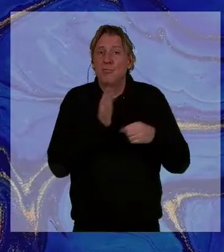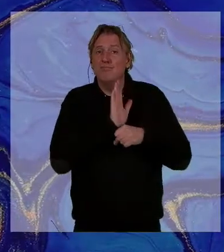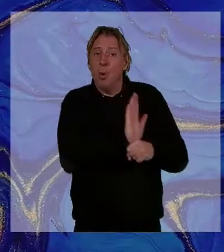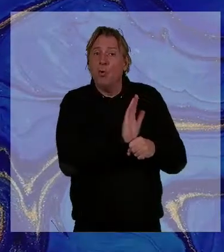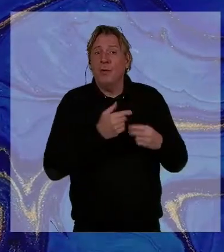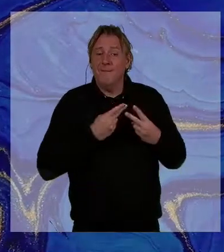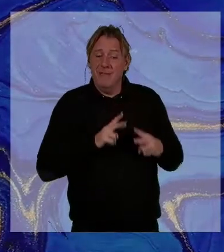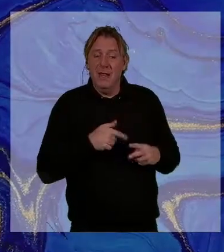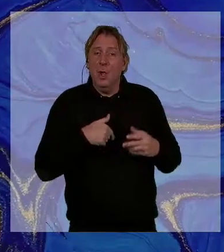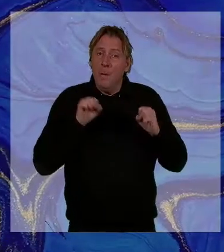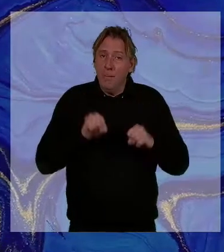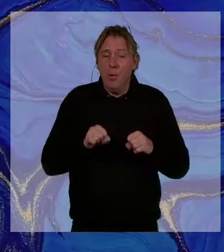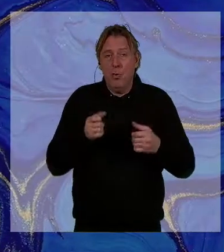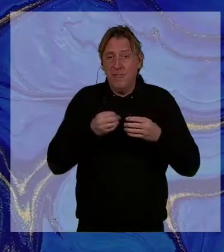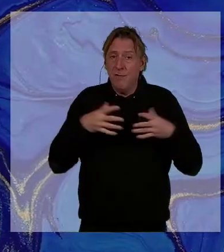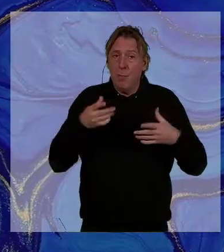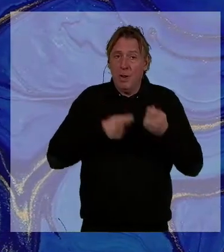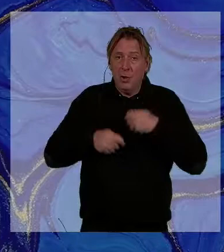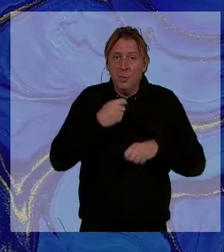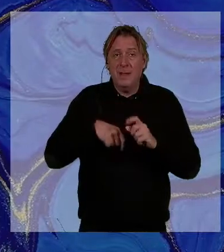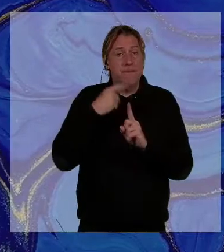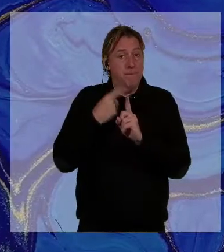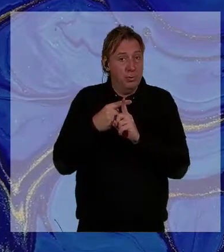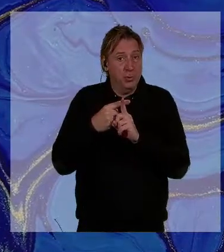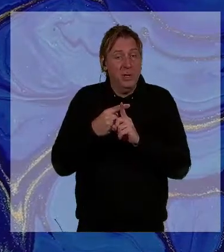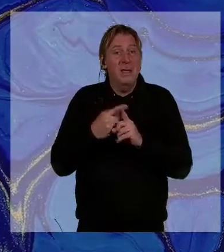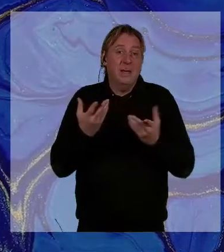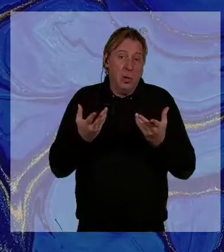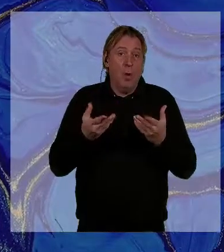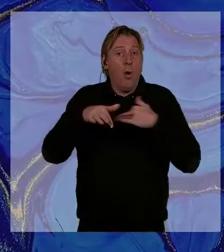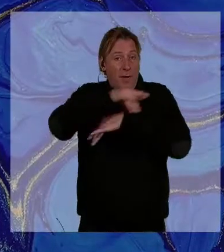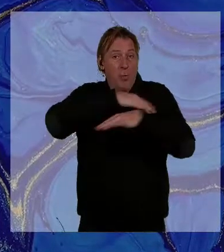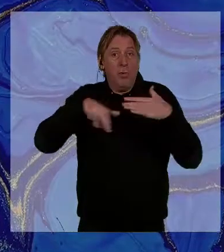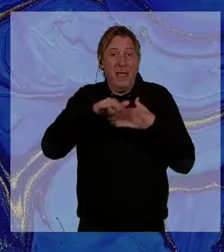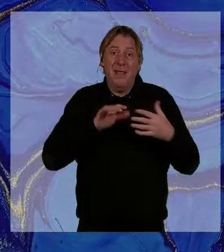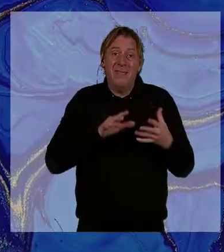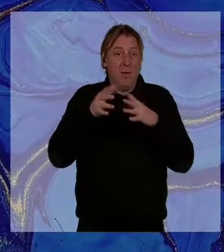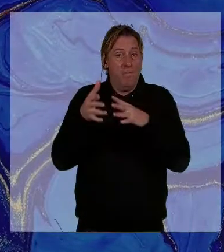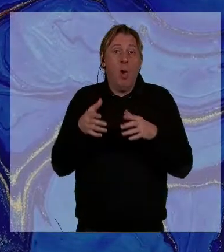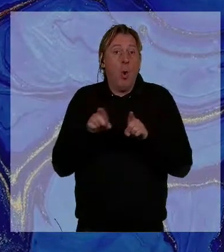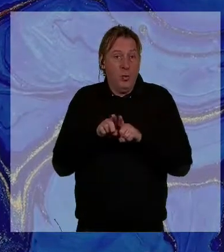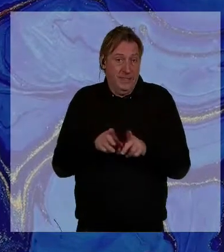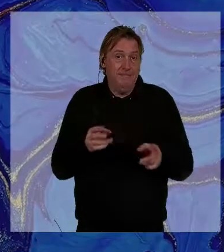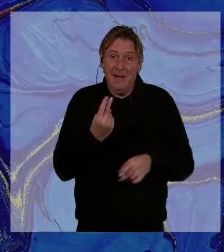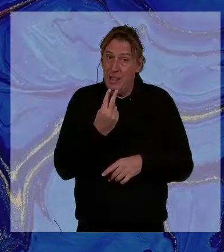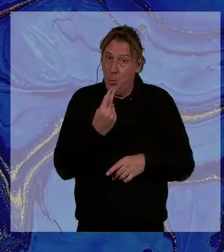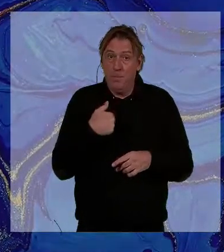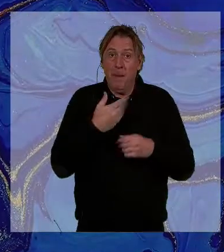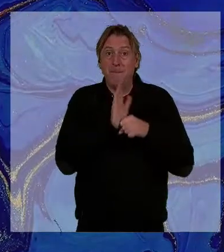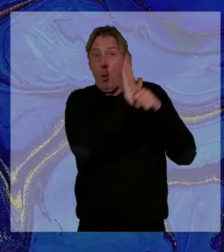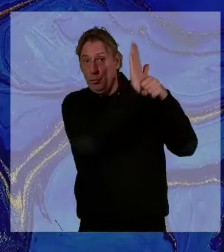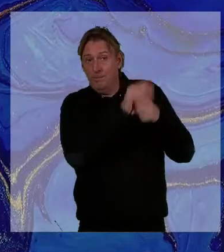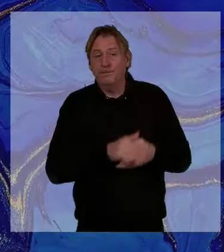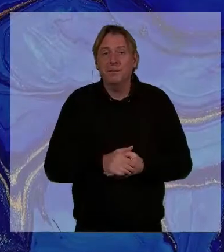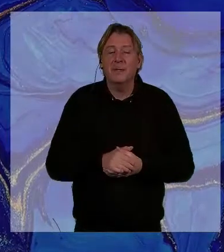la fois un développement économique et un développement environnemental. Donc, nous sommes confrontés